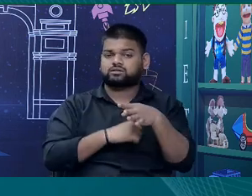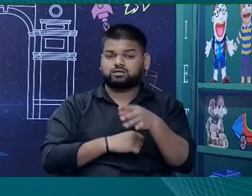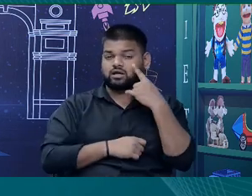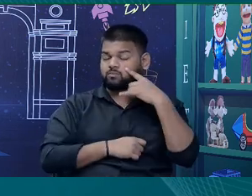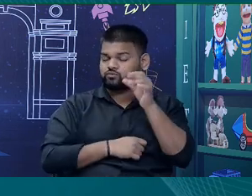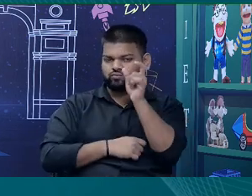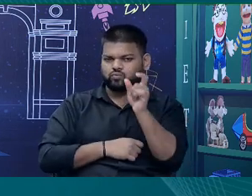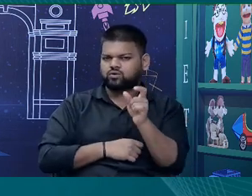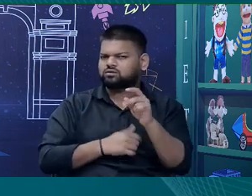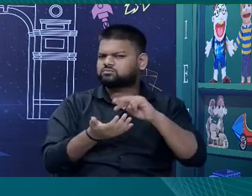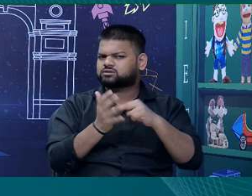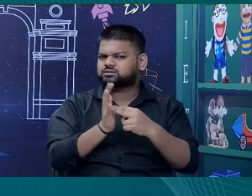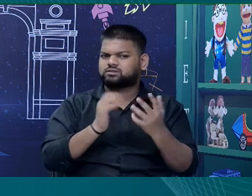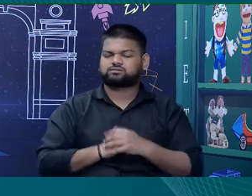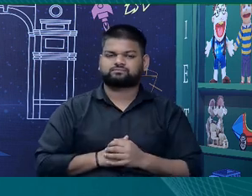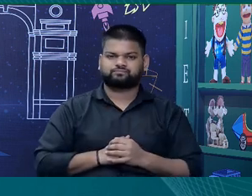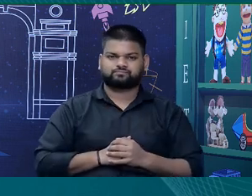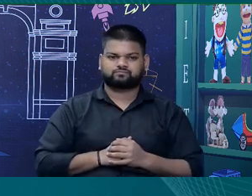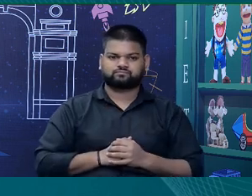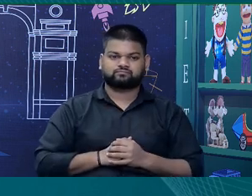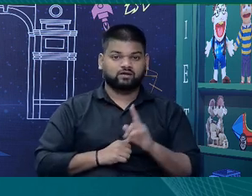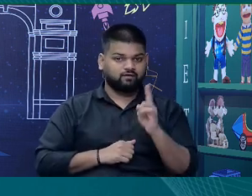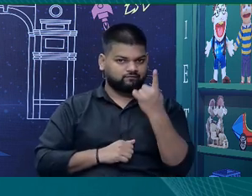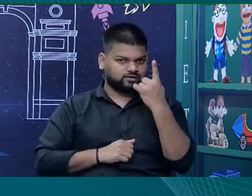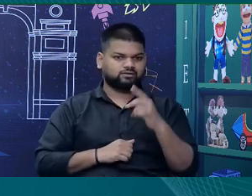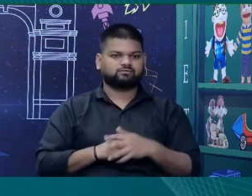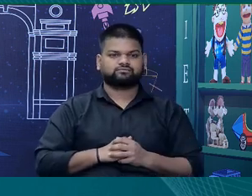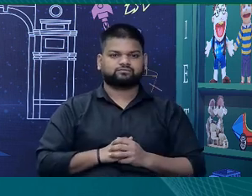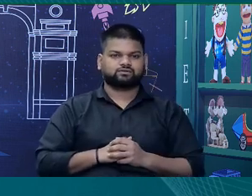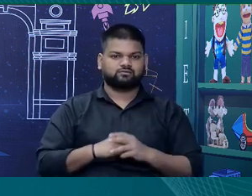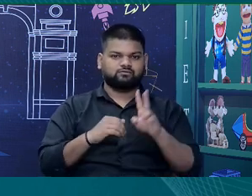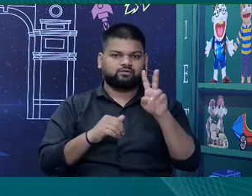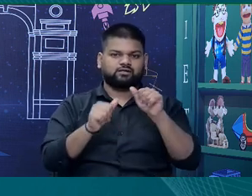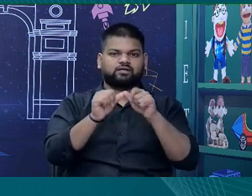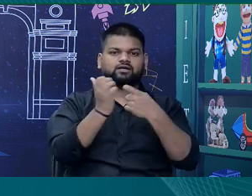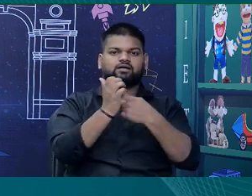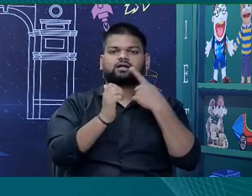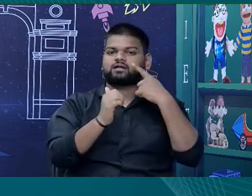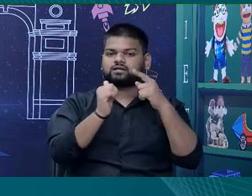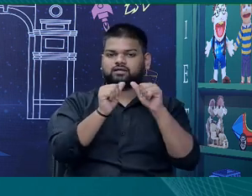अच्छा रहेगा उनके लिए समझना आसन रहेगा फर्स्ट की शब्द है आपका वेरिएबल